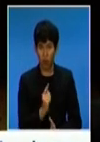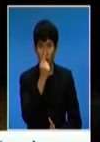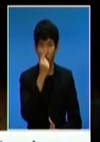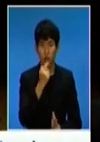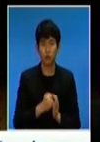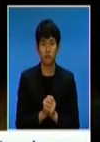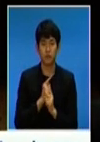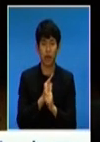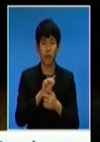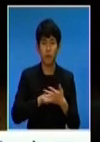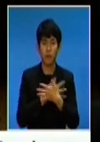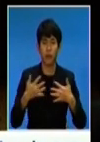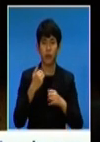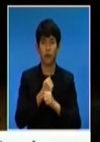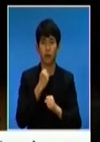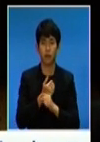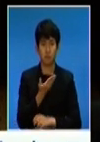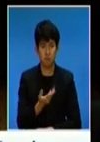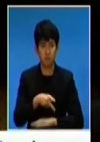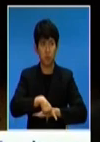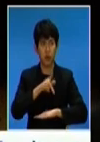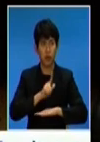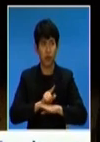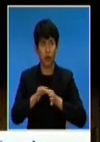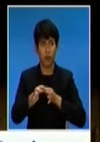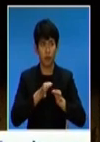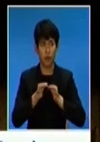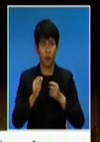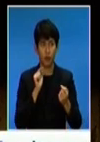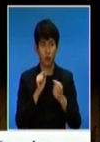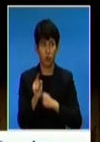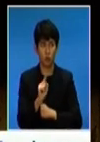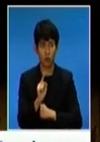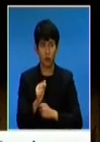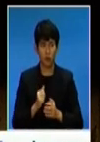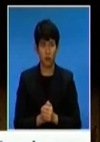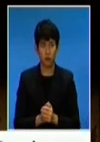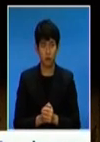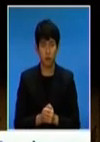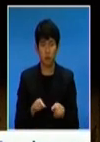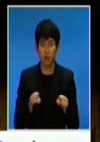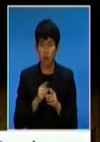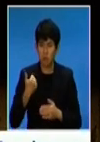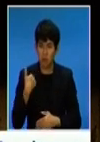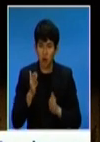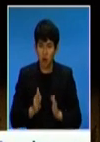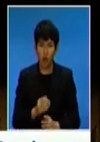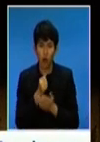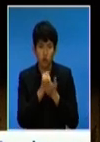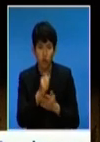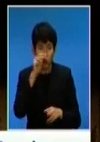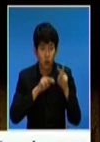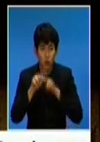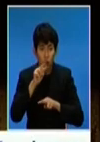ในแผนนี้ท่านประธานเมื่อกี้ท่านประธานพูดถึงเรื่องตาวิเศษก็คือการ